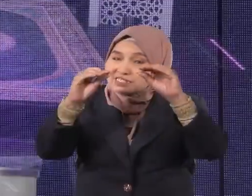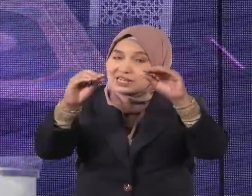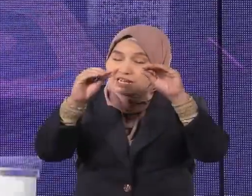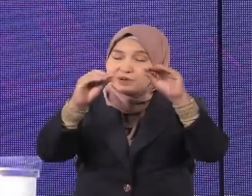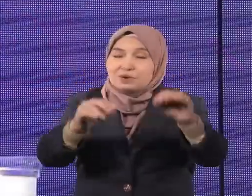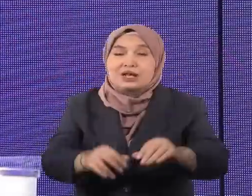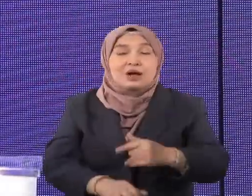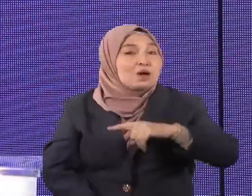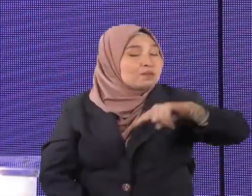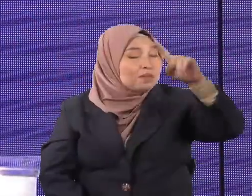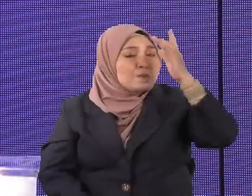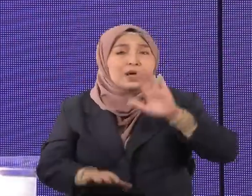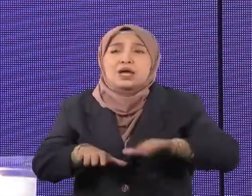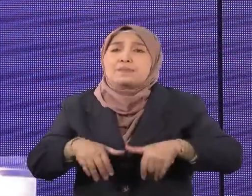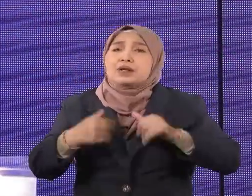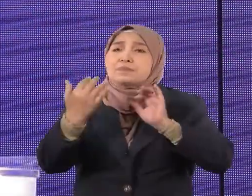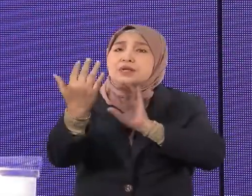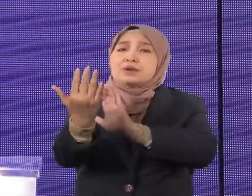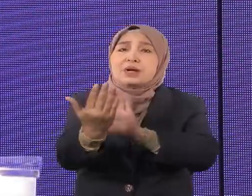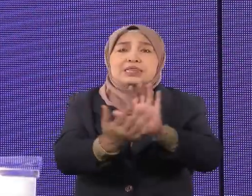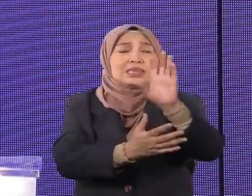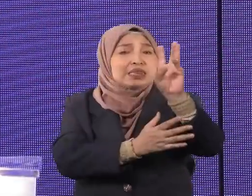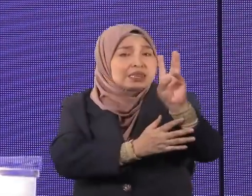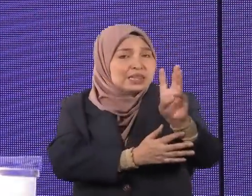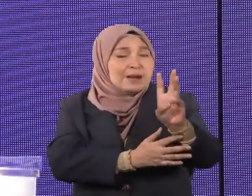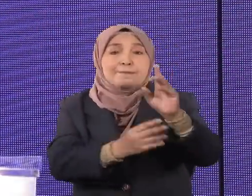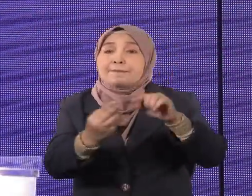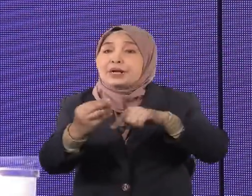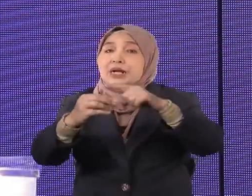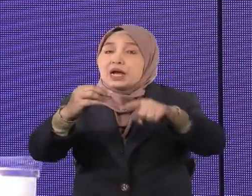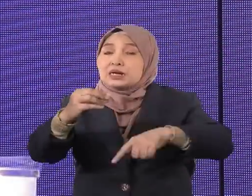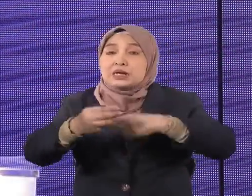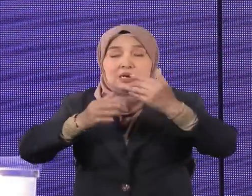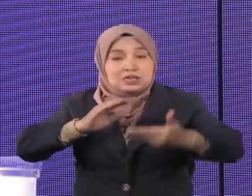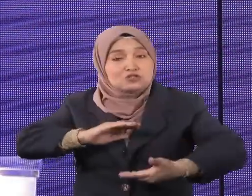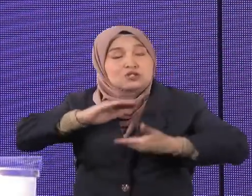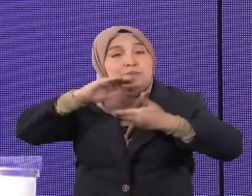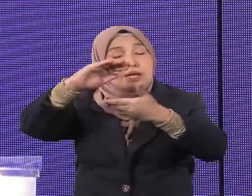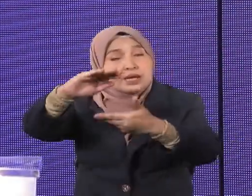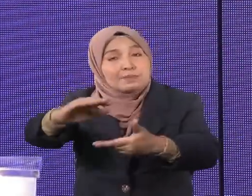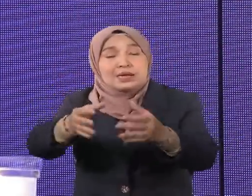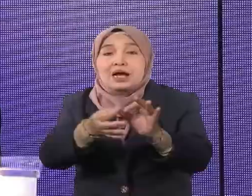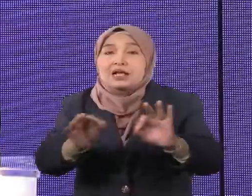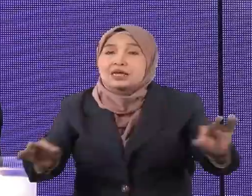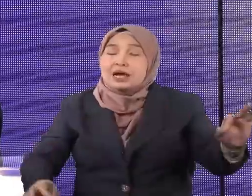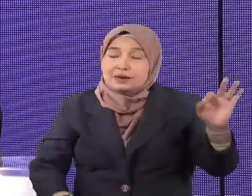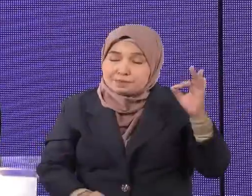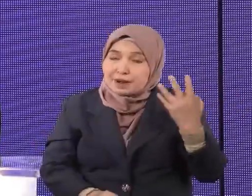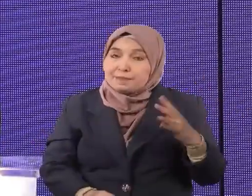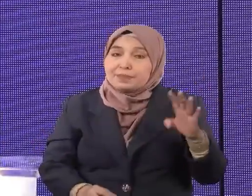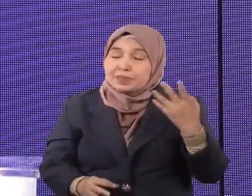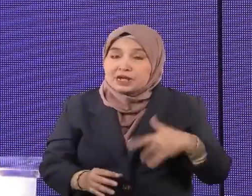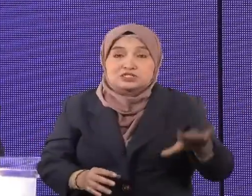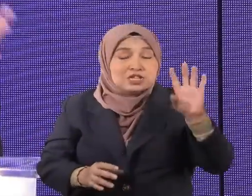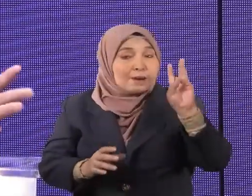Subhanahu Wa Taala bagaimana mendepani kepada enam perkara yang disampaikan pada ayat 14. Enam perkara yang disampaikan ini